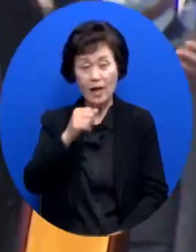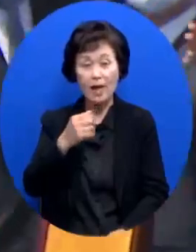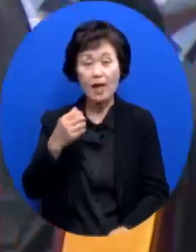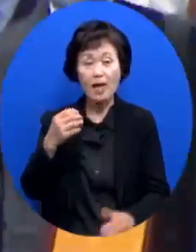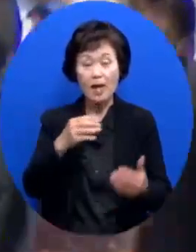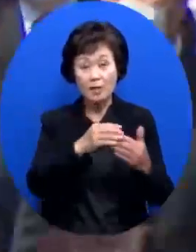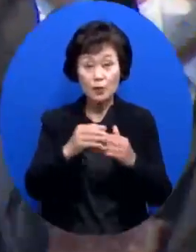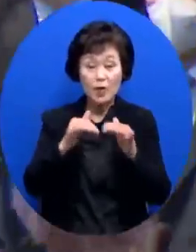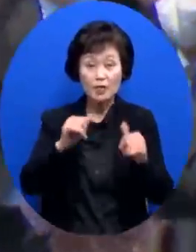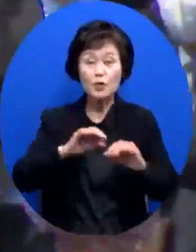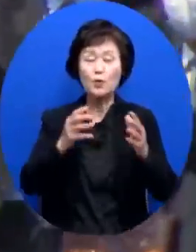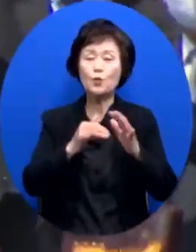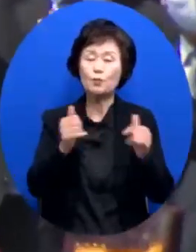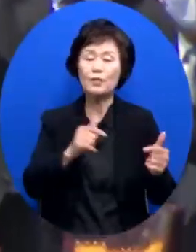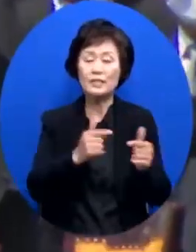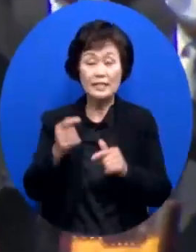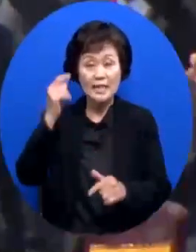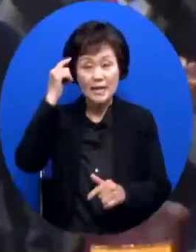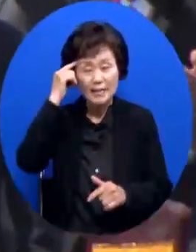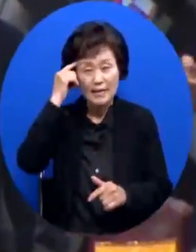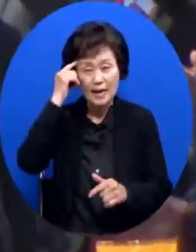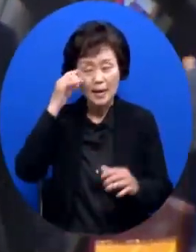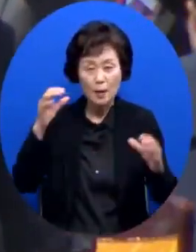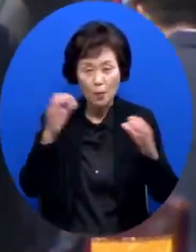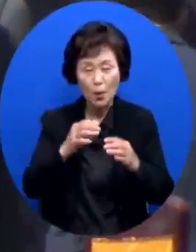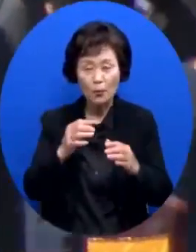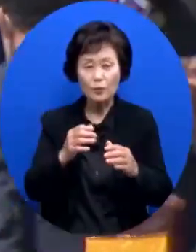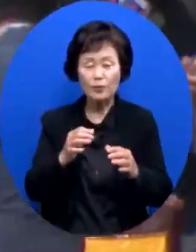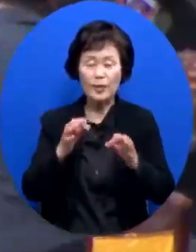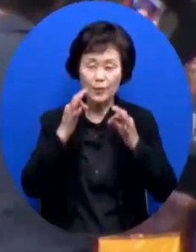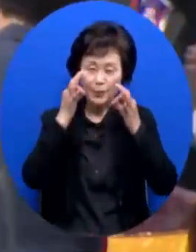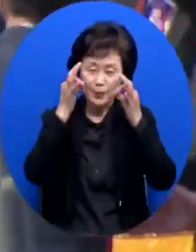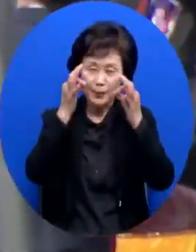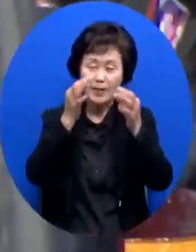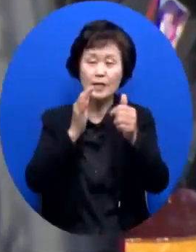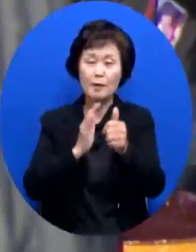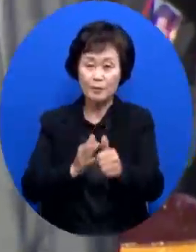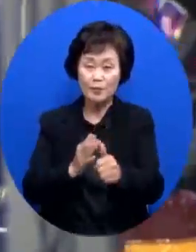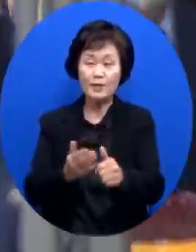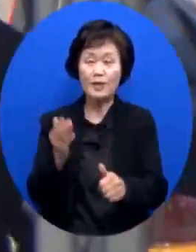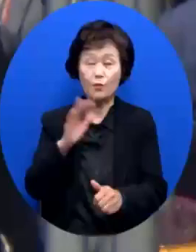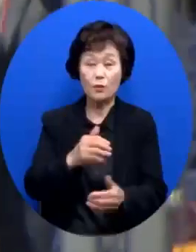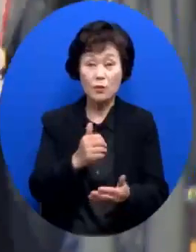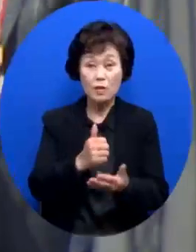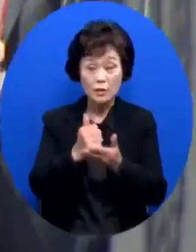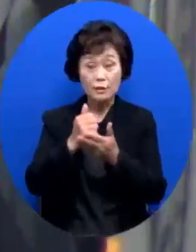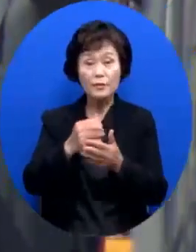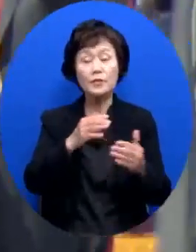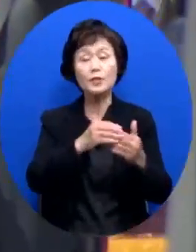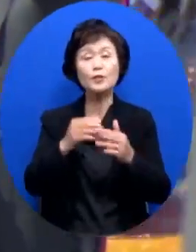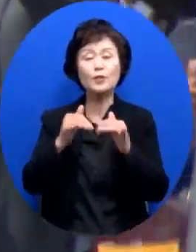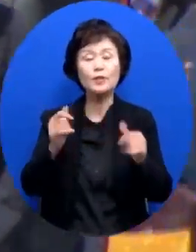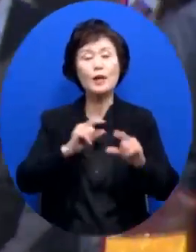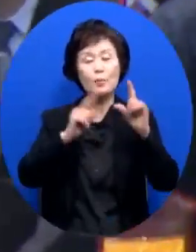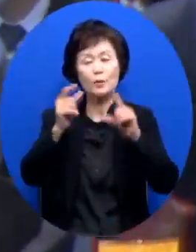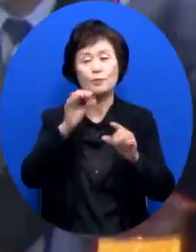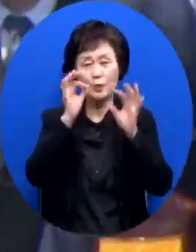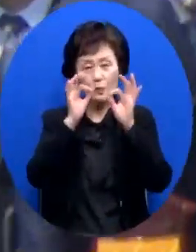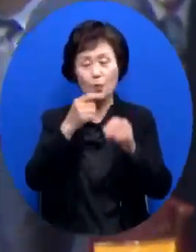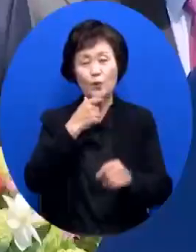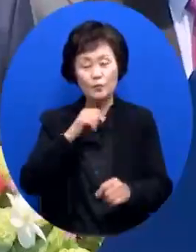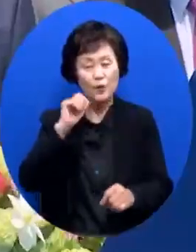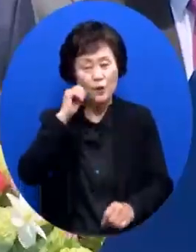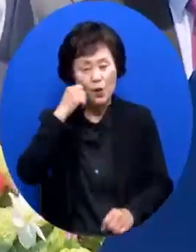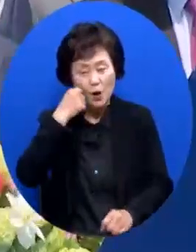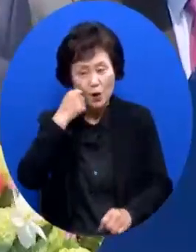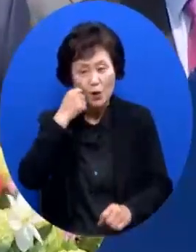지도자들이 국민의 생각을 결집하는 데 더 힘을 써달라 당부했고요. 섬기는 지도자의 모습을 보고 싶고 어려운 사람을